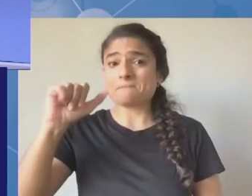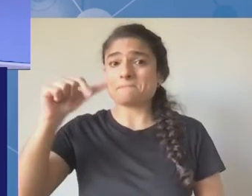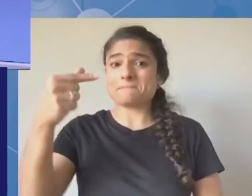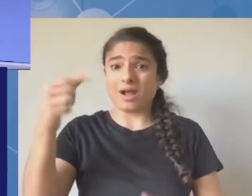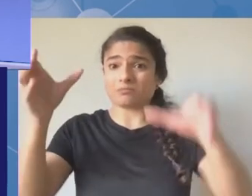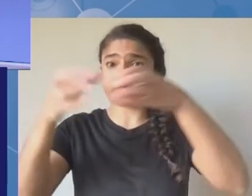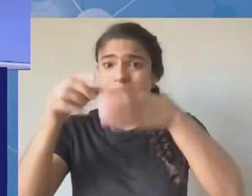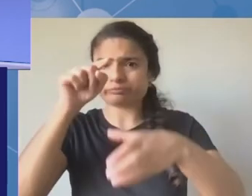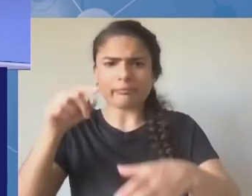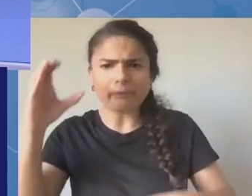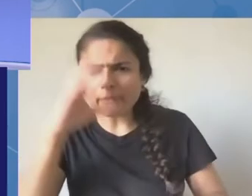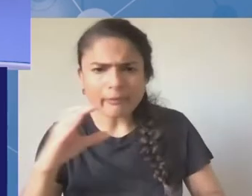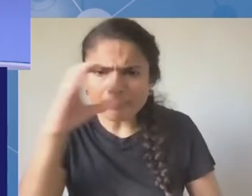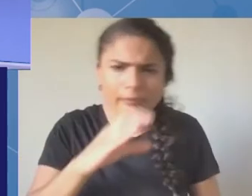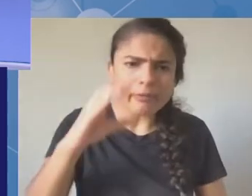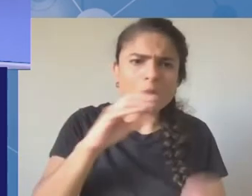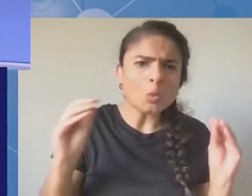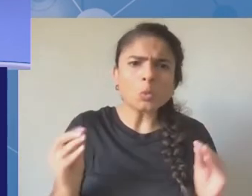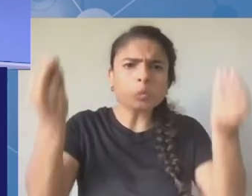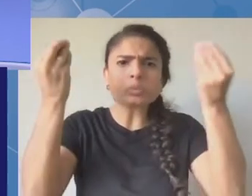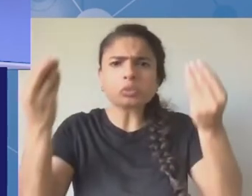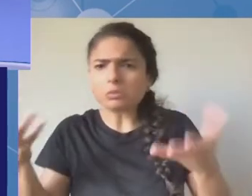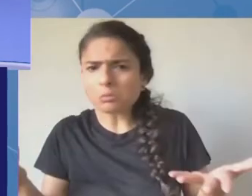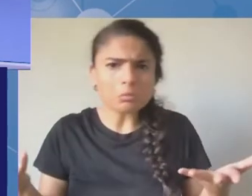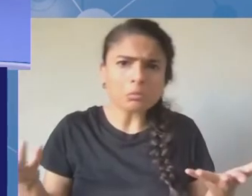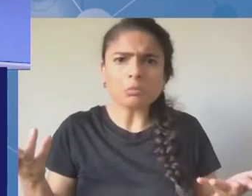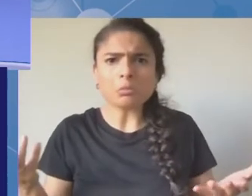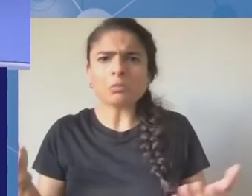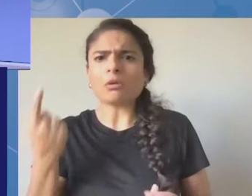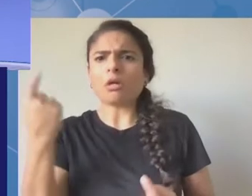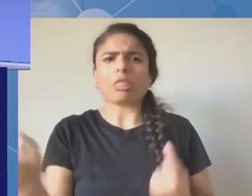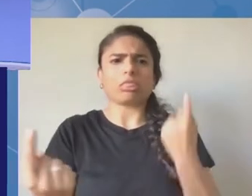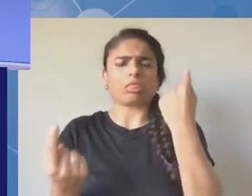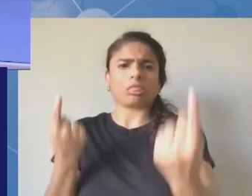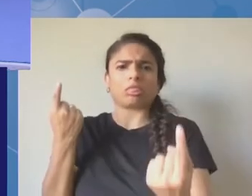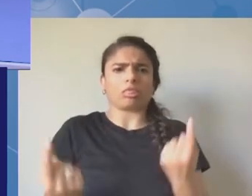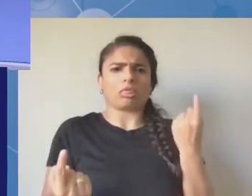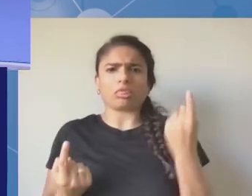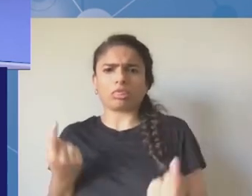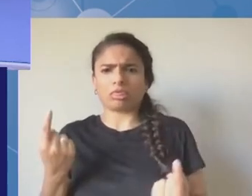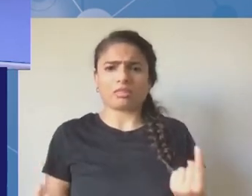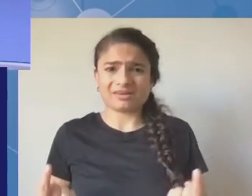عن الشباب، عن الجيل الشاب في الجلسات العامة أو في